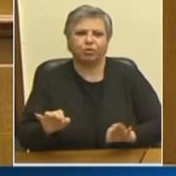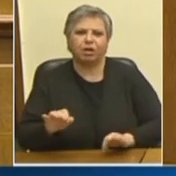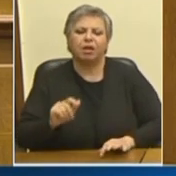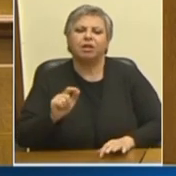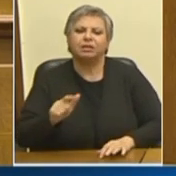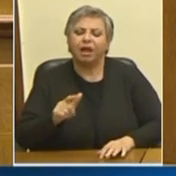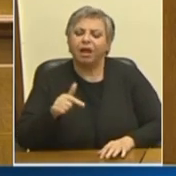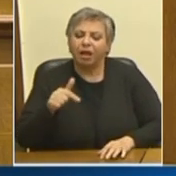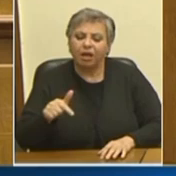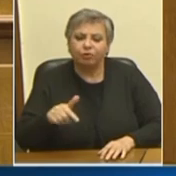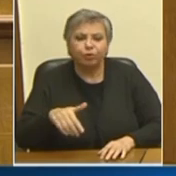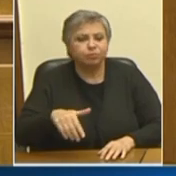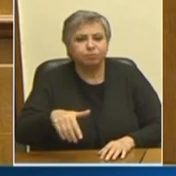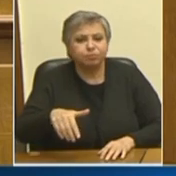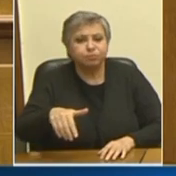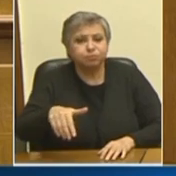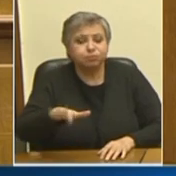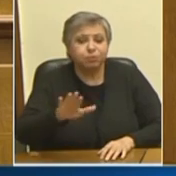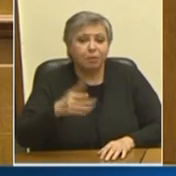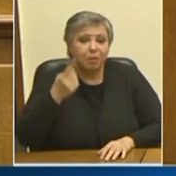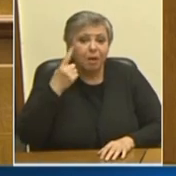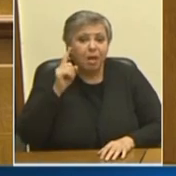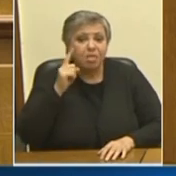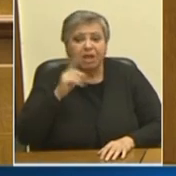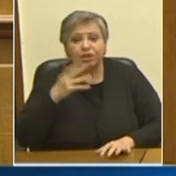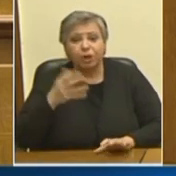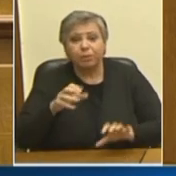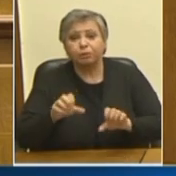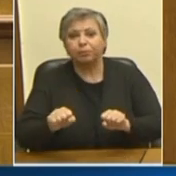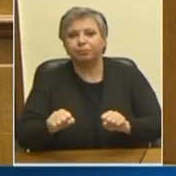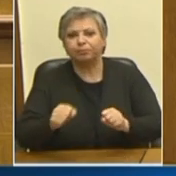εβδομάδων. Δεν ξέρω πόσο καιρό έχετε ακόμη, αυτό το ξέρετε εσείς μεταξύ σας.